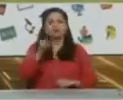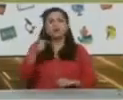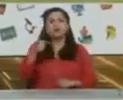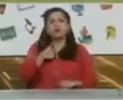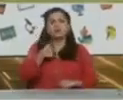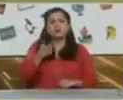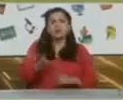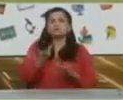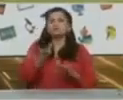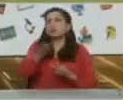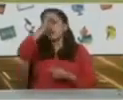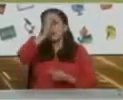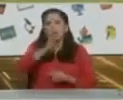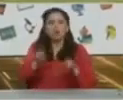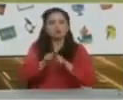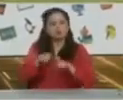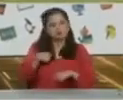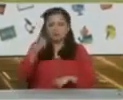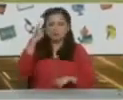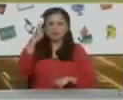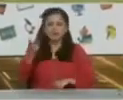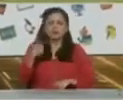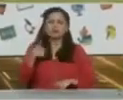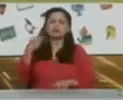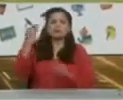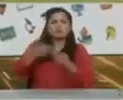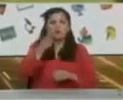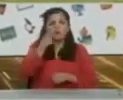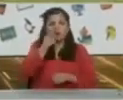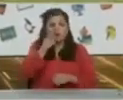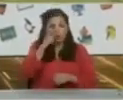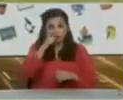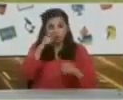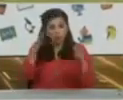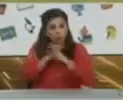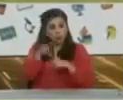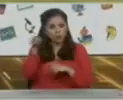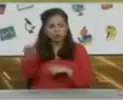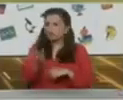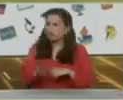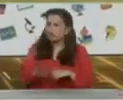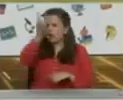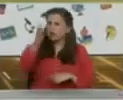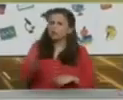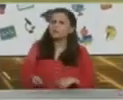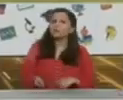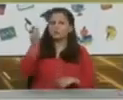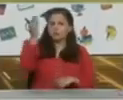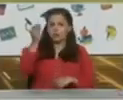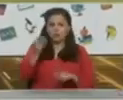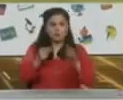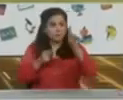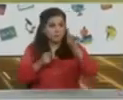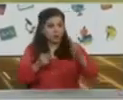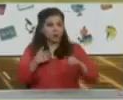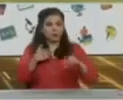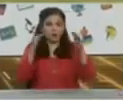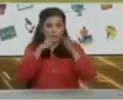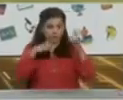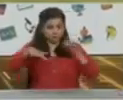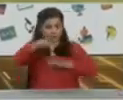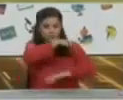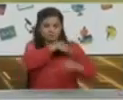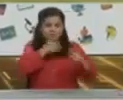कल्पना की गई है उसमें स्त्री भगवान का उतना ही महत्व है। लेकिन हमारे घर के वातावरण